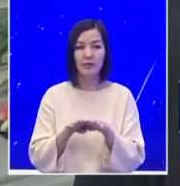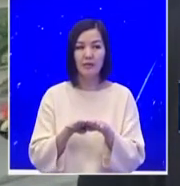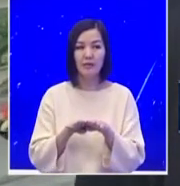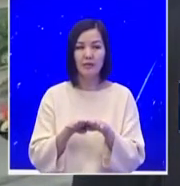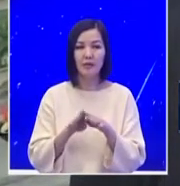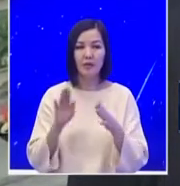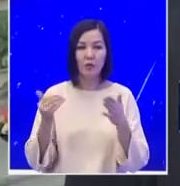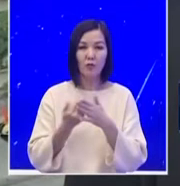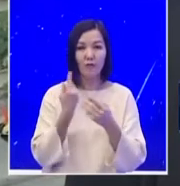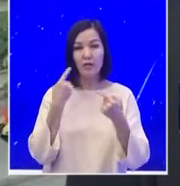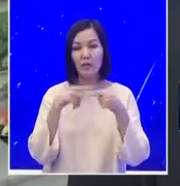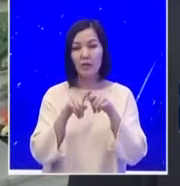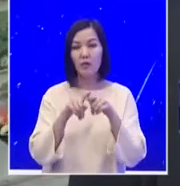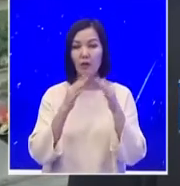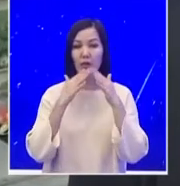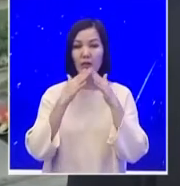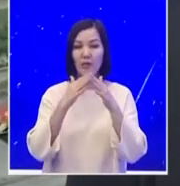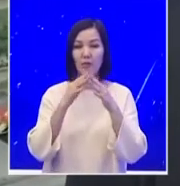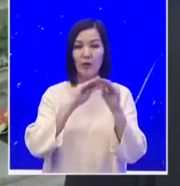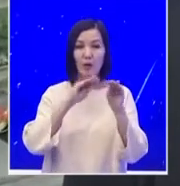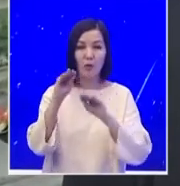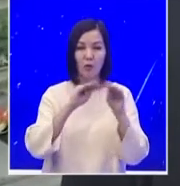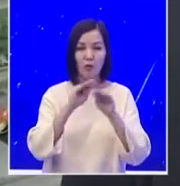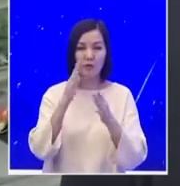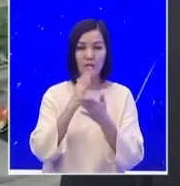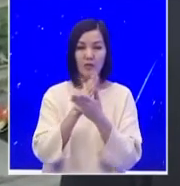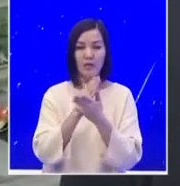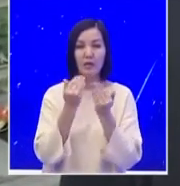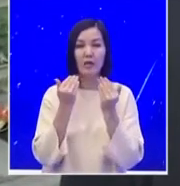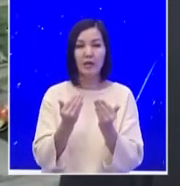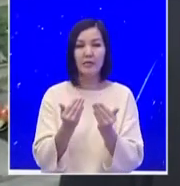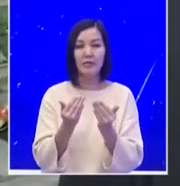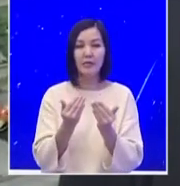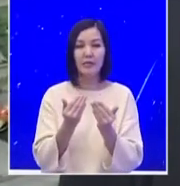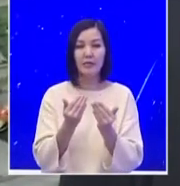последний технологиямен жасалған теплицаны бірі деп ойлаймын. Осы қазір,